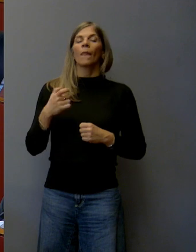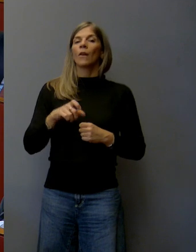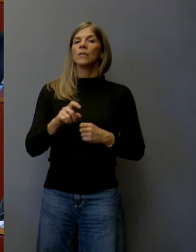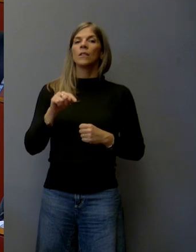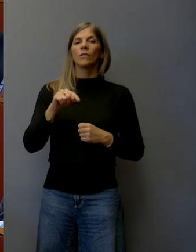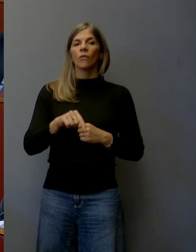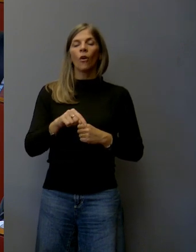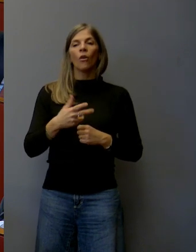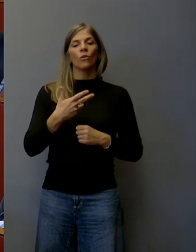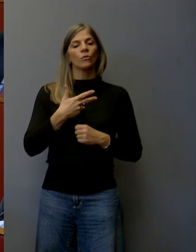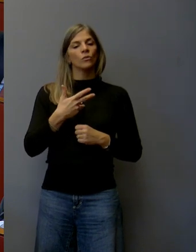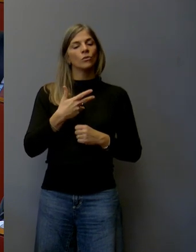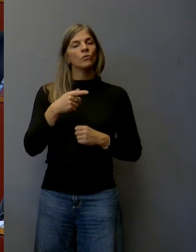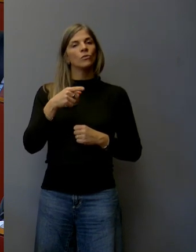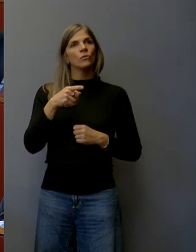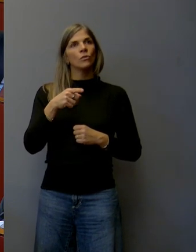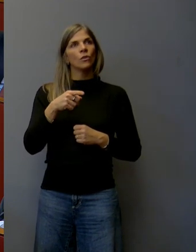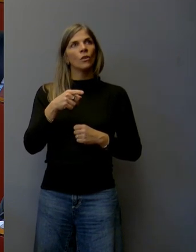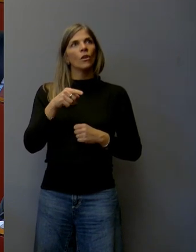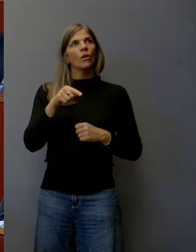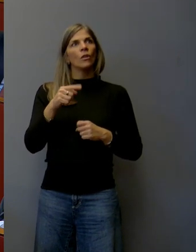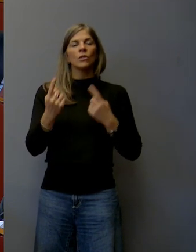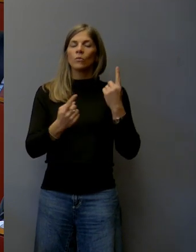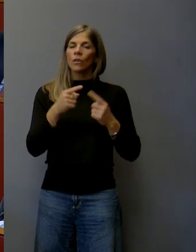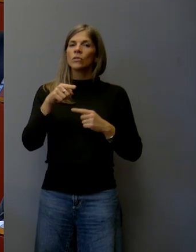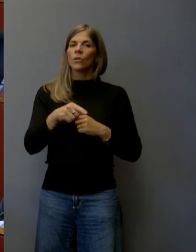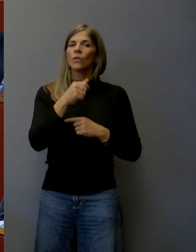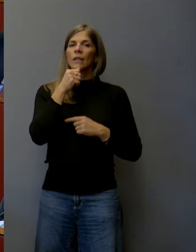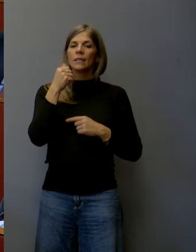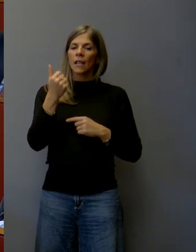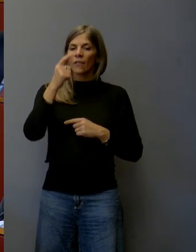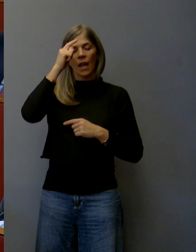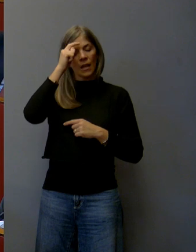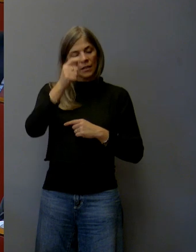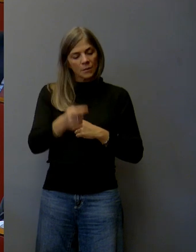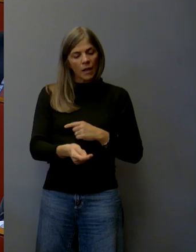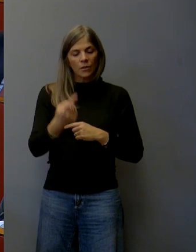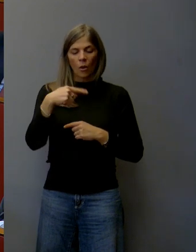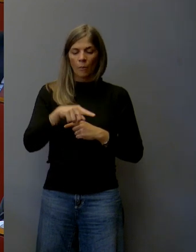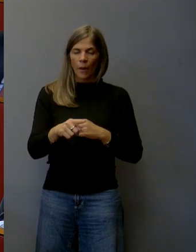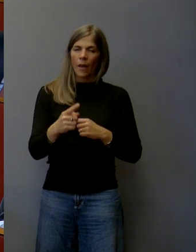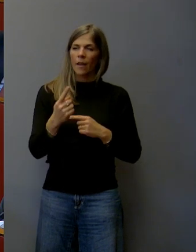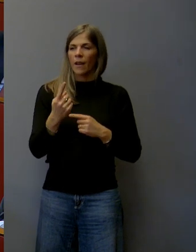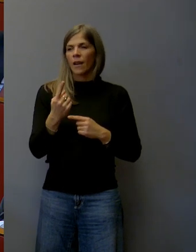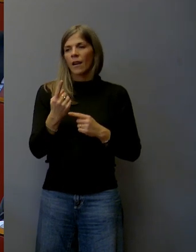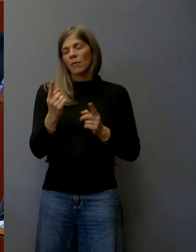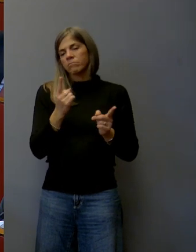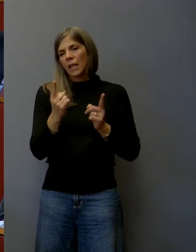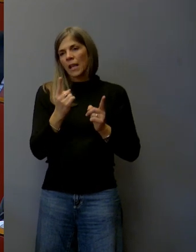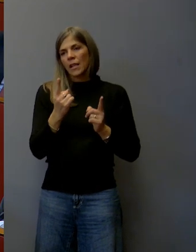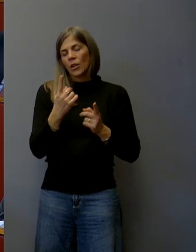c'è bisogno di rispetto per i momenti più più intimi più cari dei cittadini